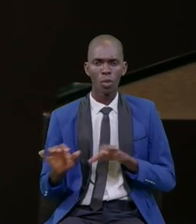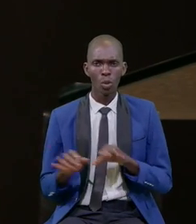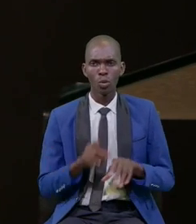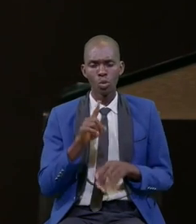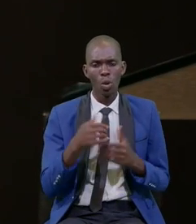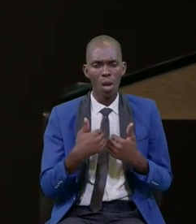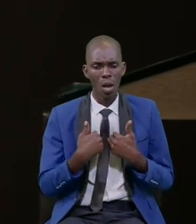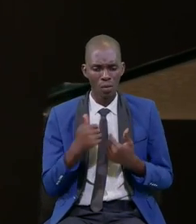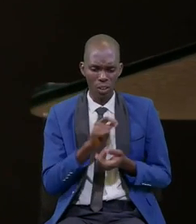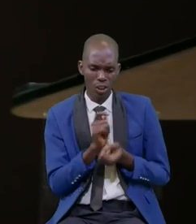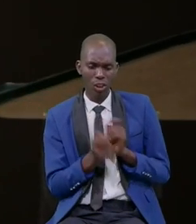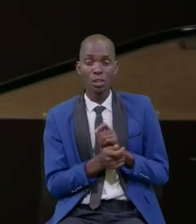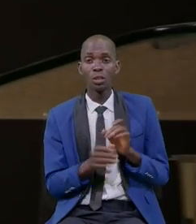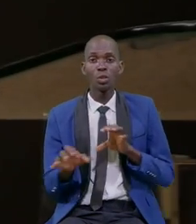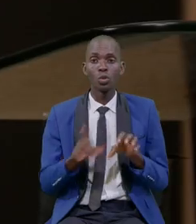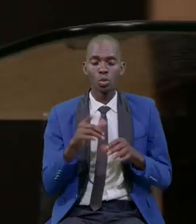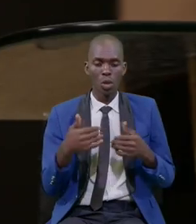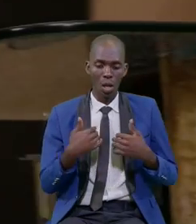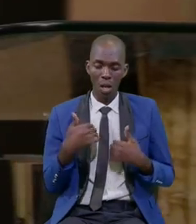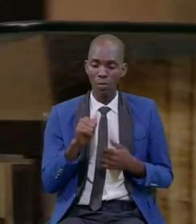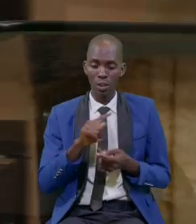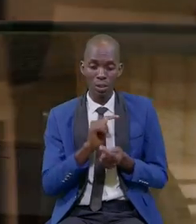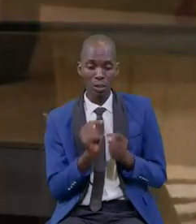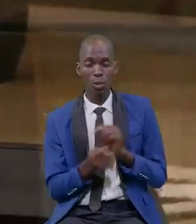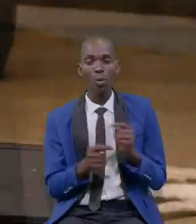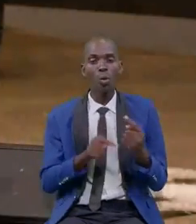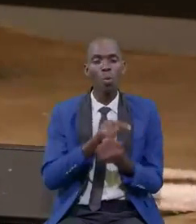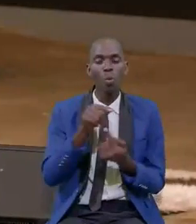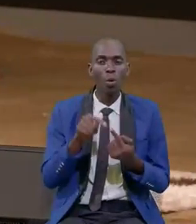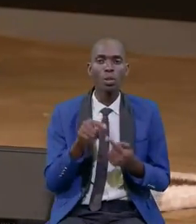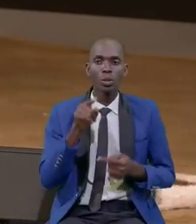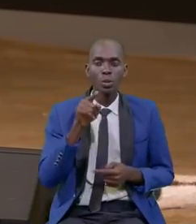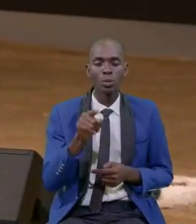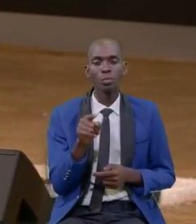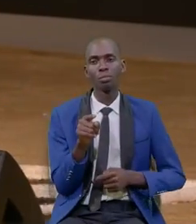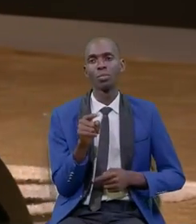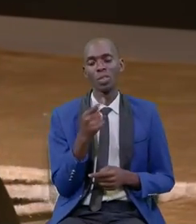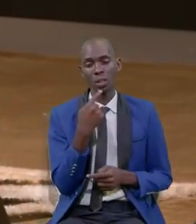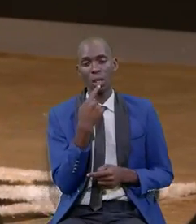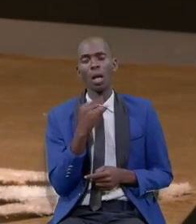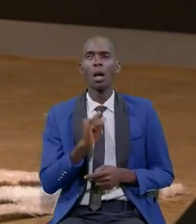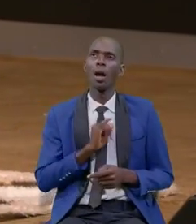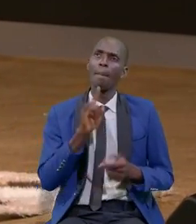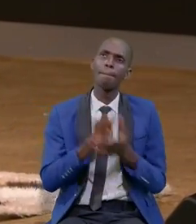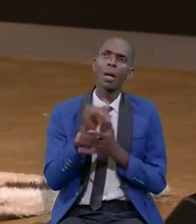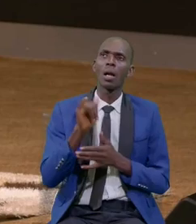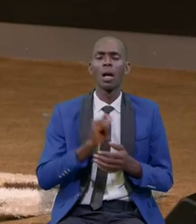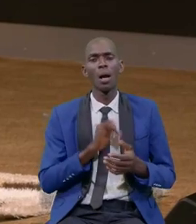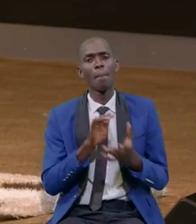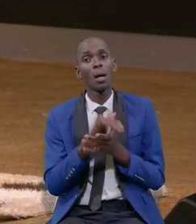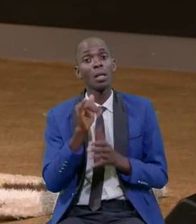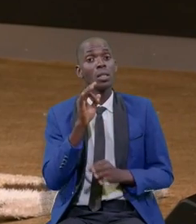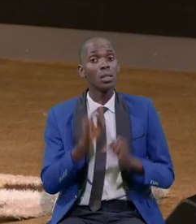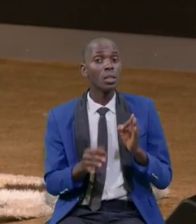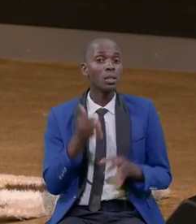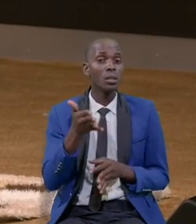Est-ce que vous avez un changement? Est-ce que vous avez une transformation? Lorsque vous dites je crois, mais s'il